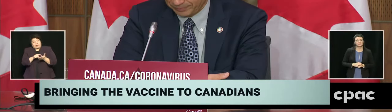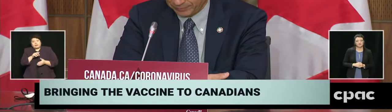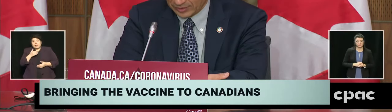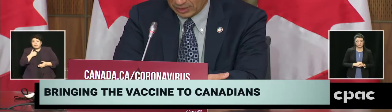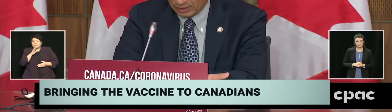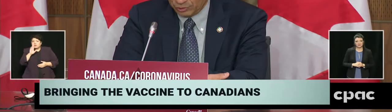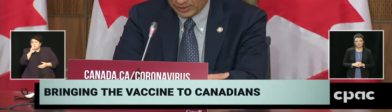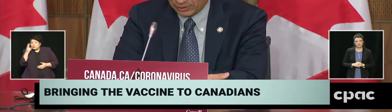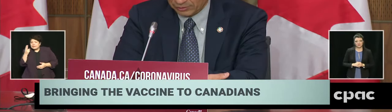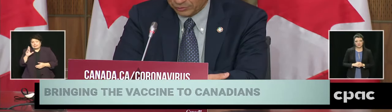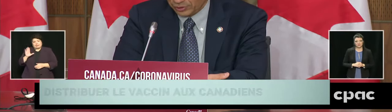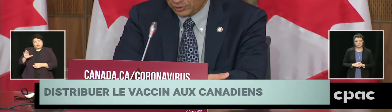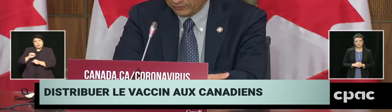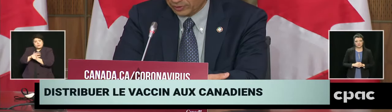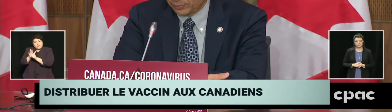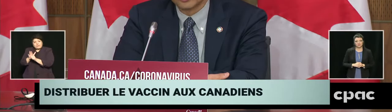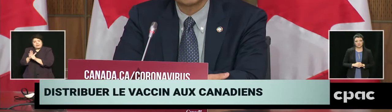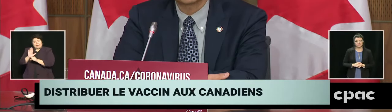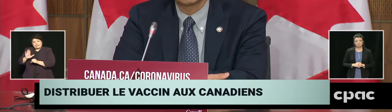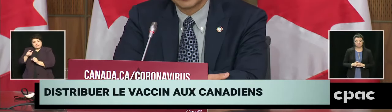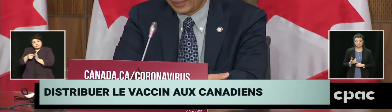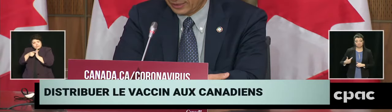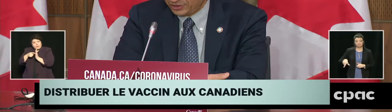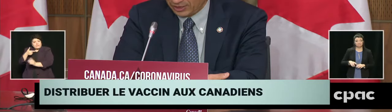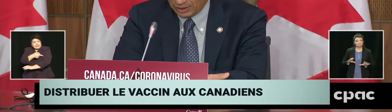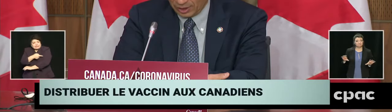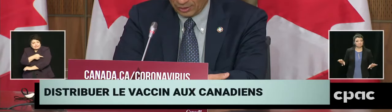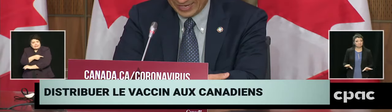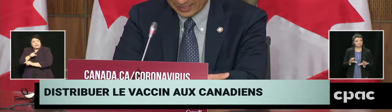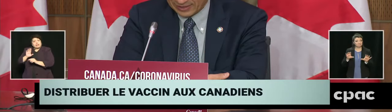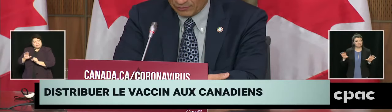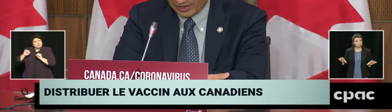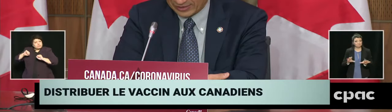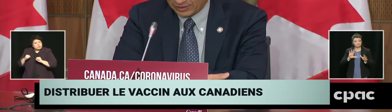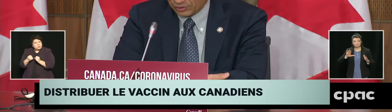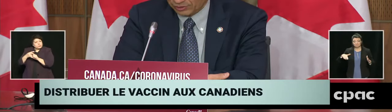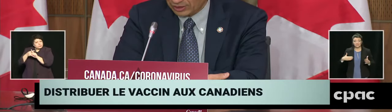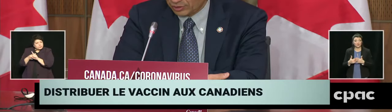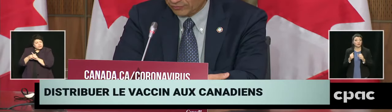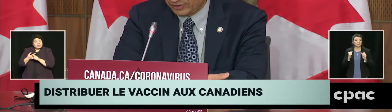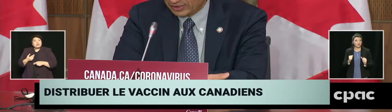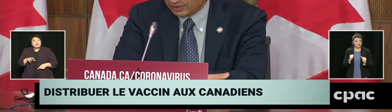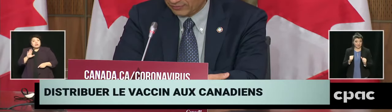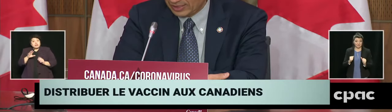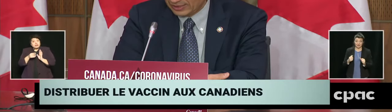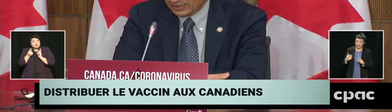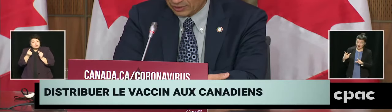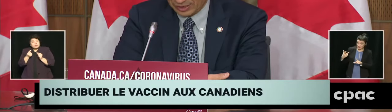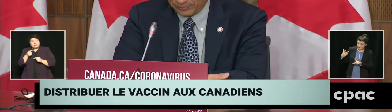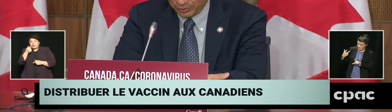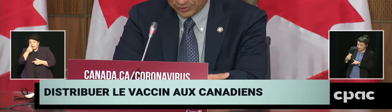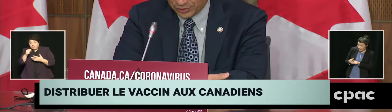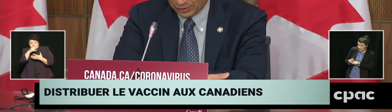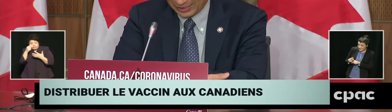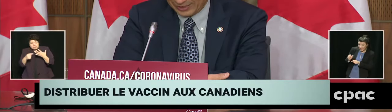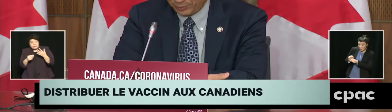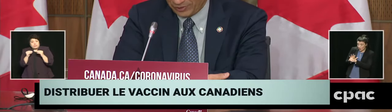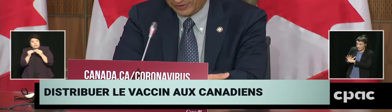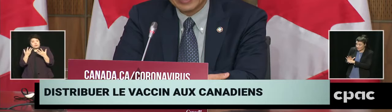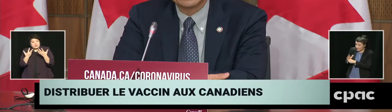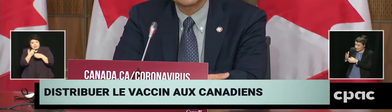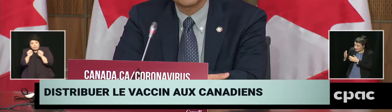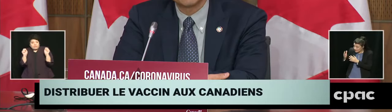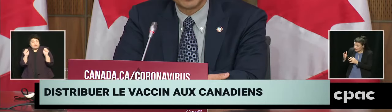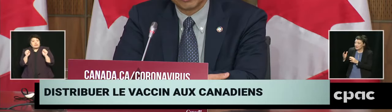maladie. Nous mettons tout en œuvre pour offrir aux Canadiens un accès aux vaccins contre la COVID-19 qui sont les plus sûrs et les